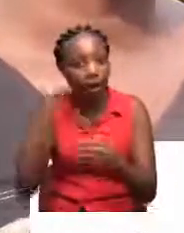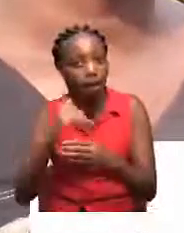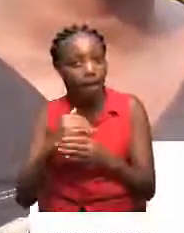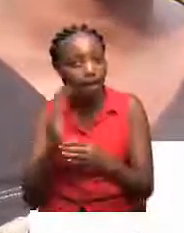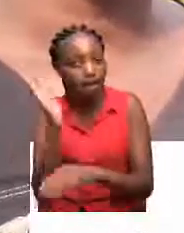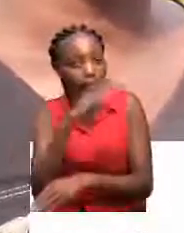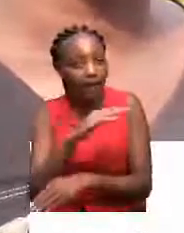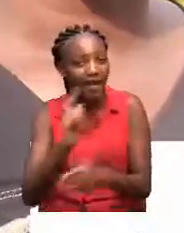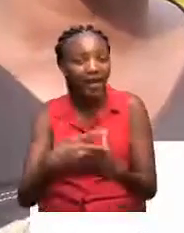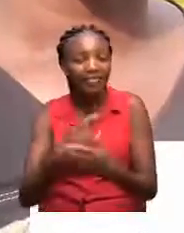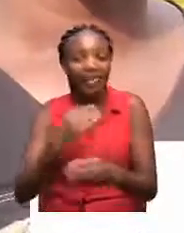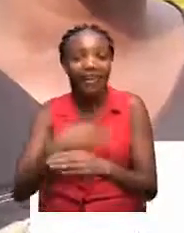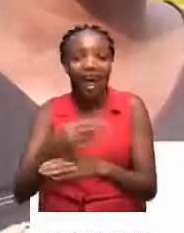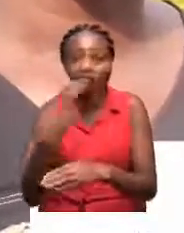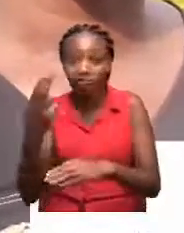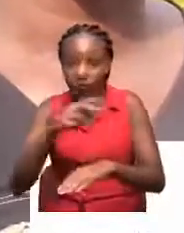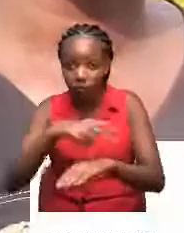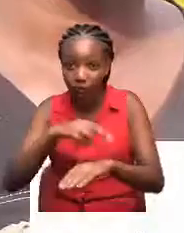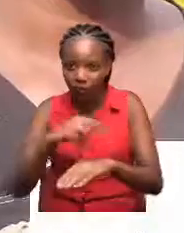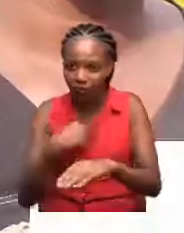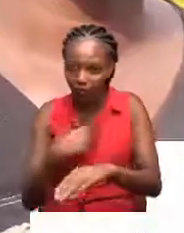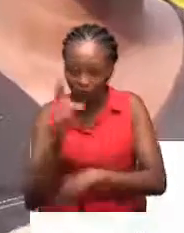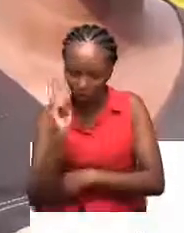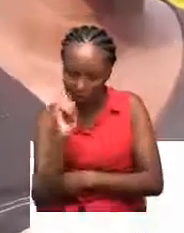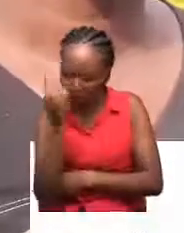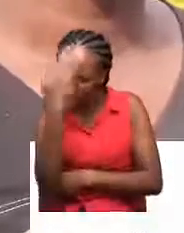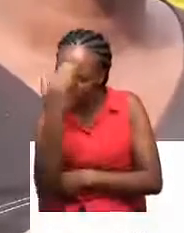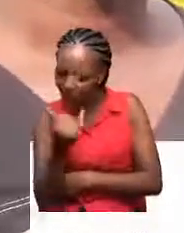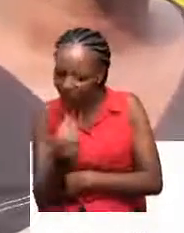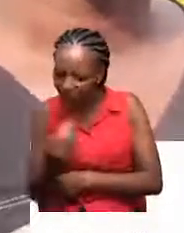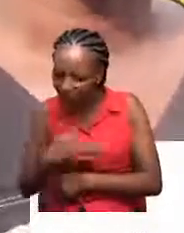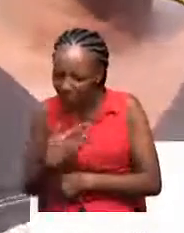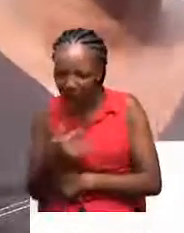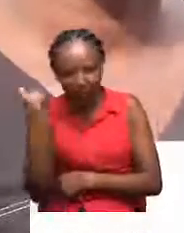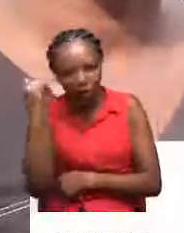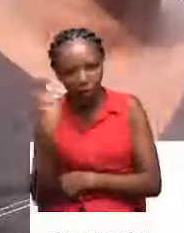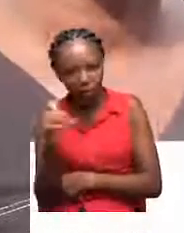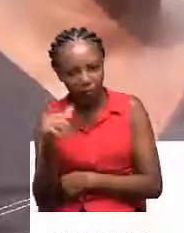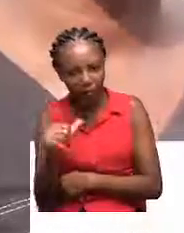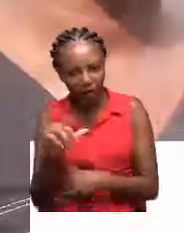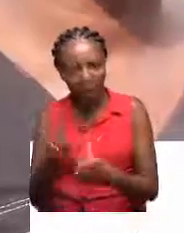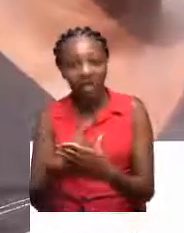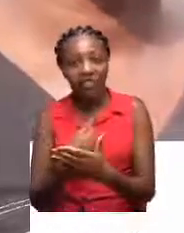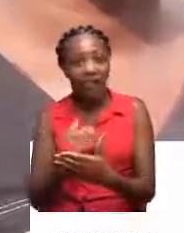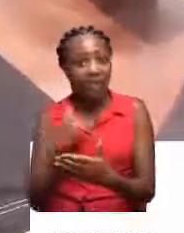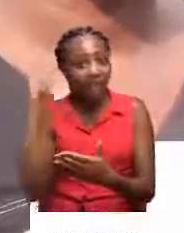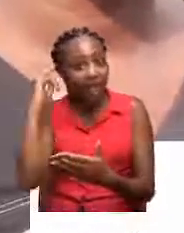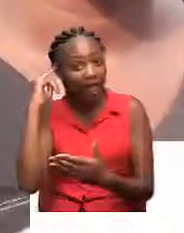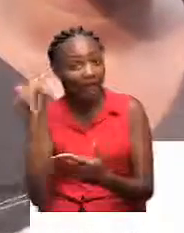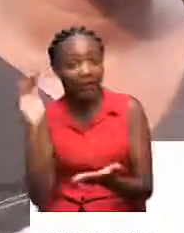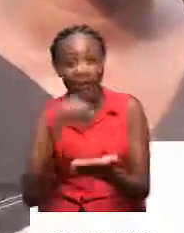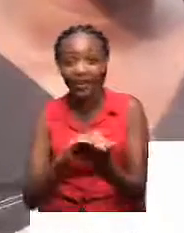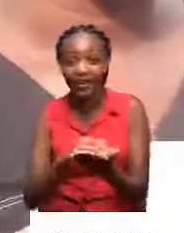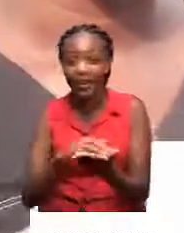hours zilipoisha nikasema, mtoto mbona hajapiga? Sasa ikabidi mimi nipige. Nilipopiga nikapata